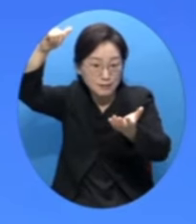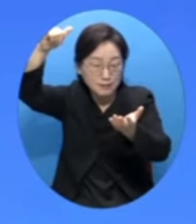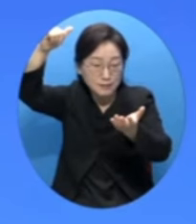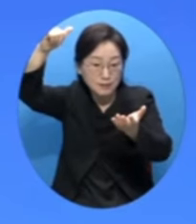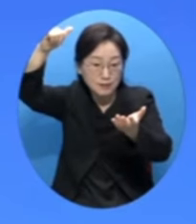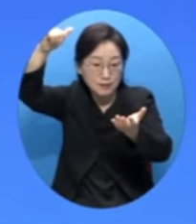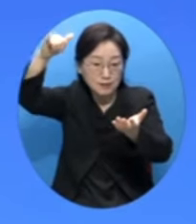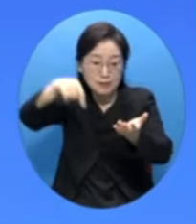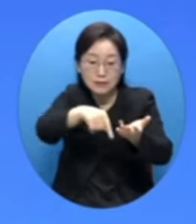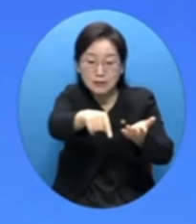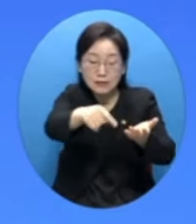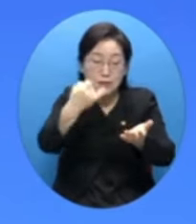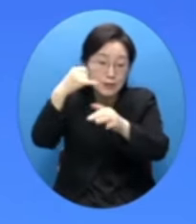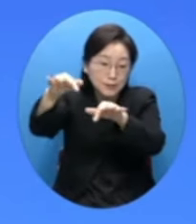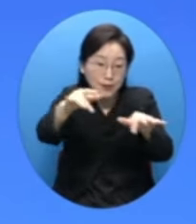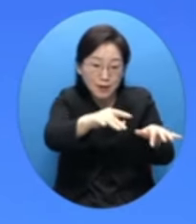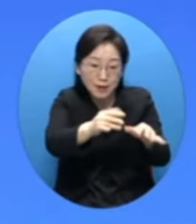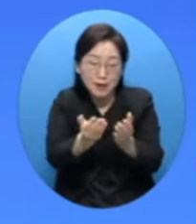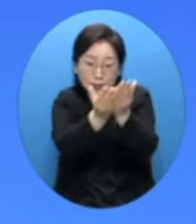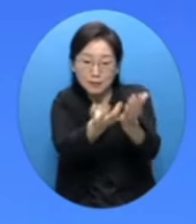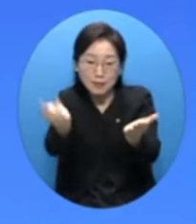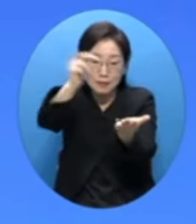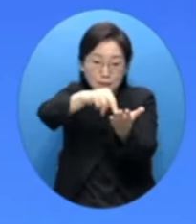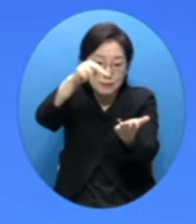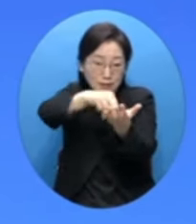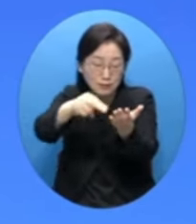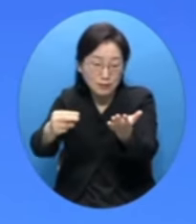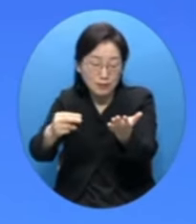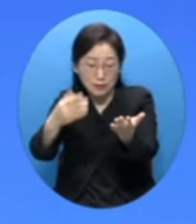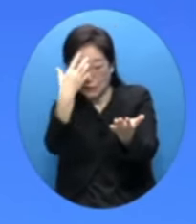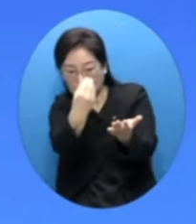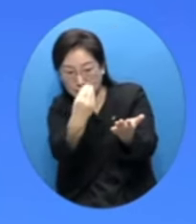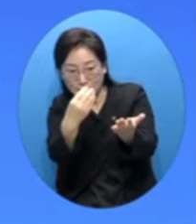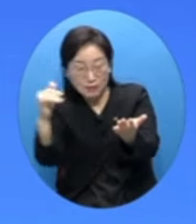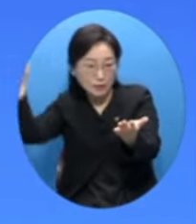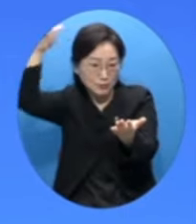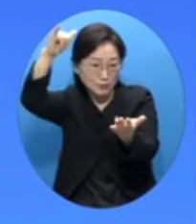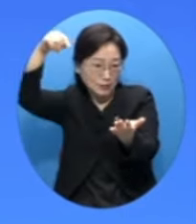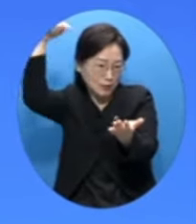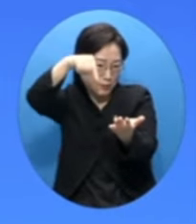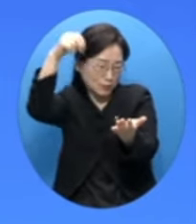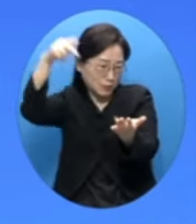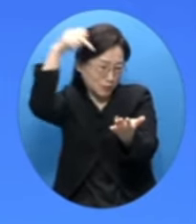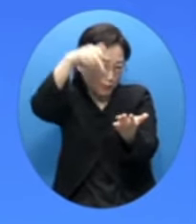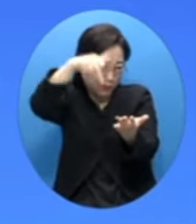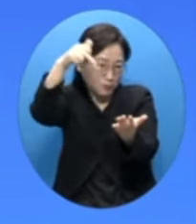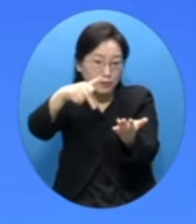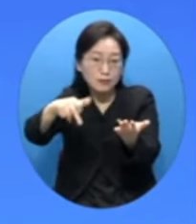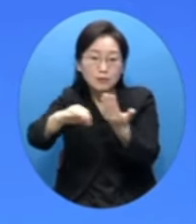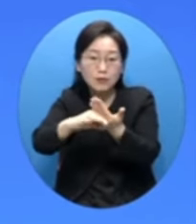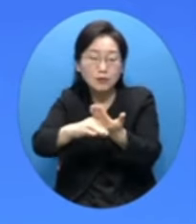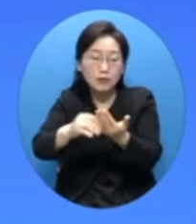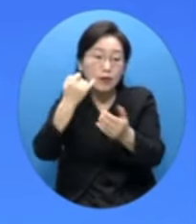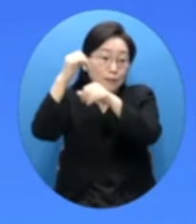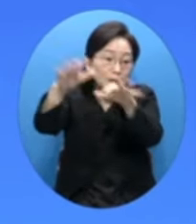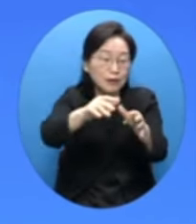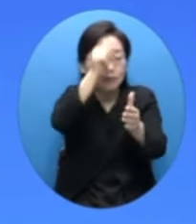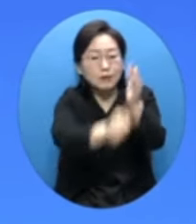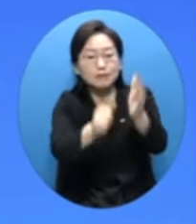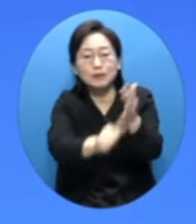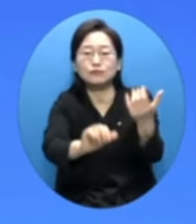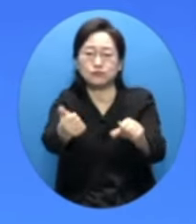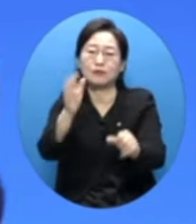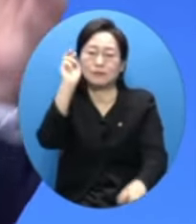이 모든 탈출하는 배들을 공격하고 폭격했더라면 바다에서 다 몰살당해 죽을